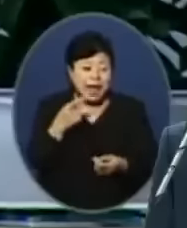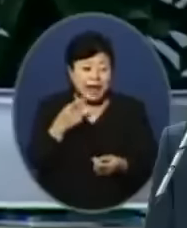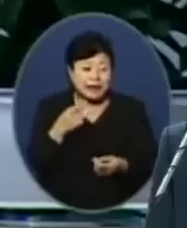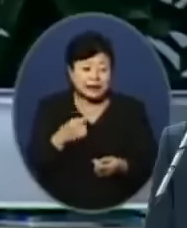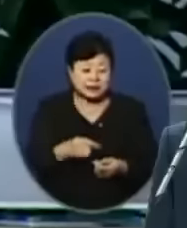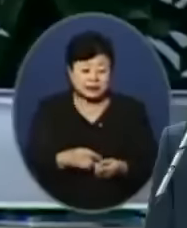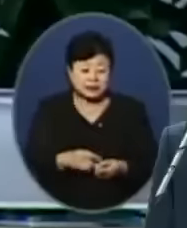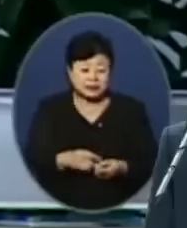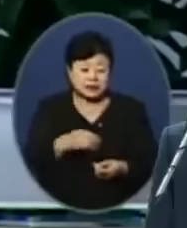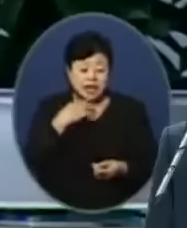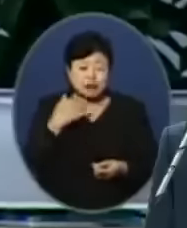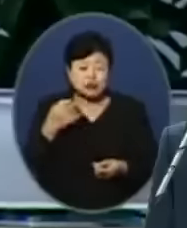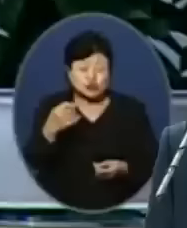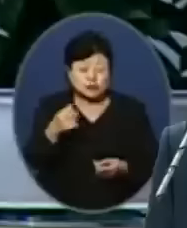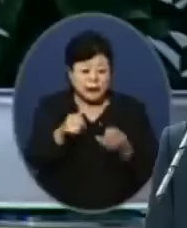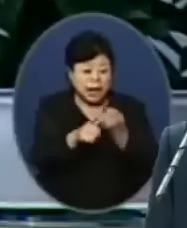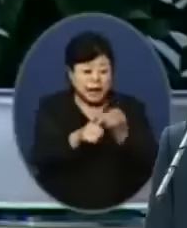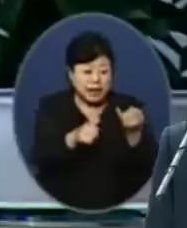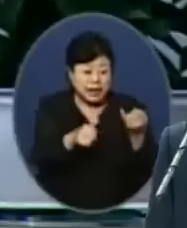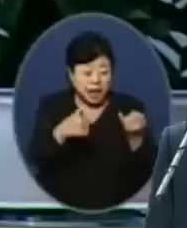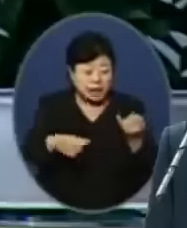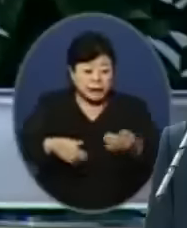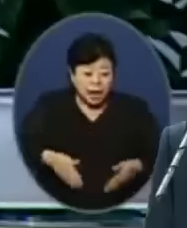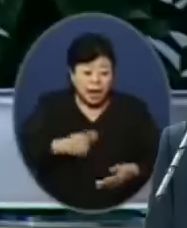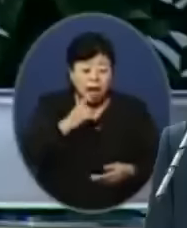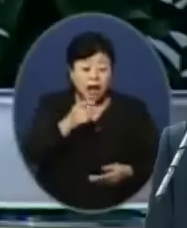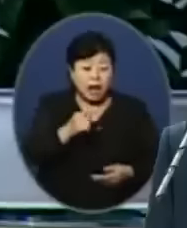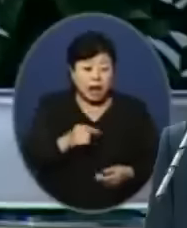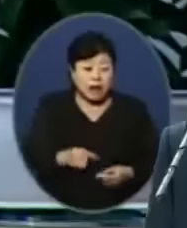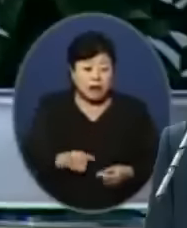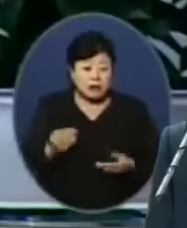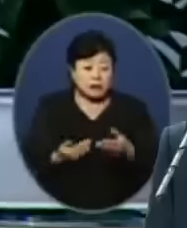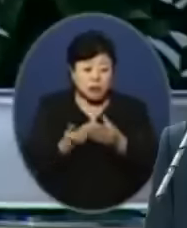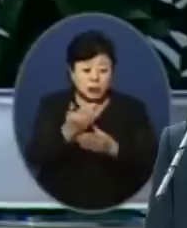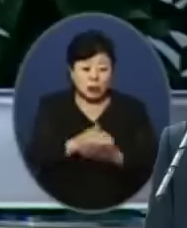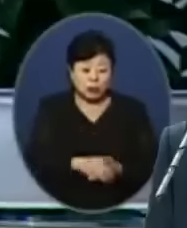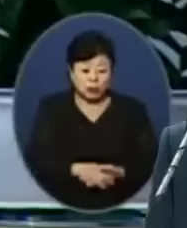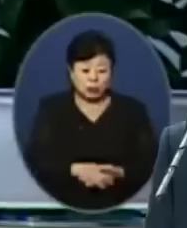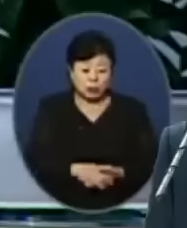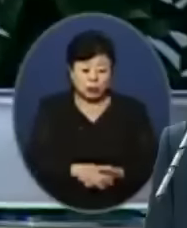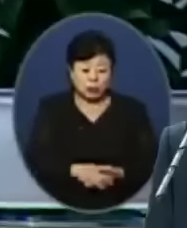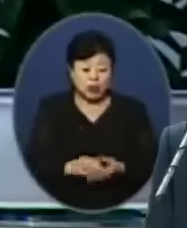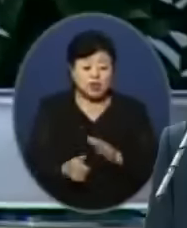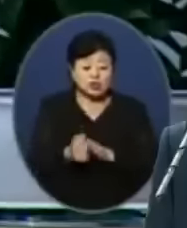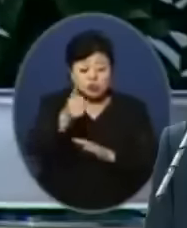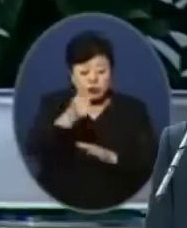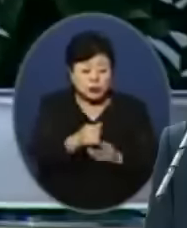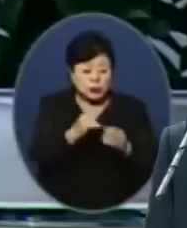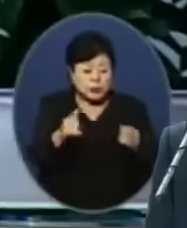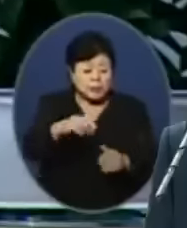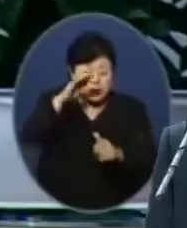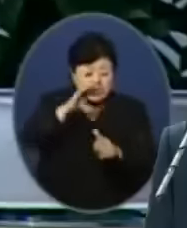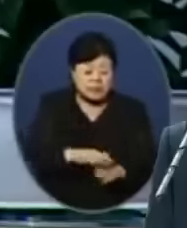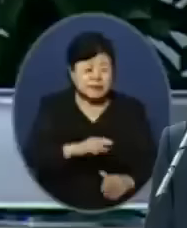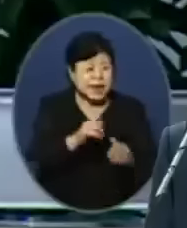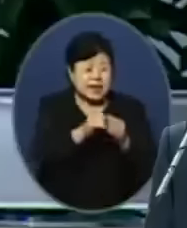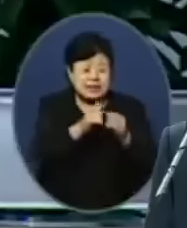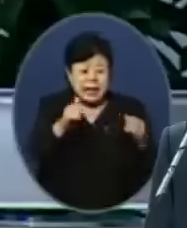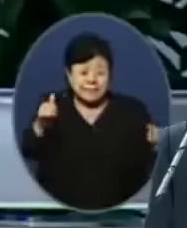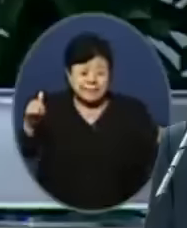아브라함이 90살 된 아내에게서 아들을 낳은 이삭인 것입니다. 성공하는 사람하고 실패하는 사람하고